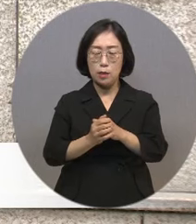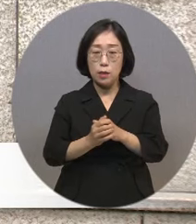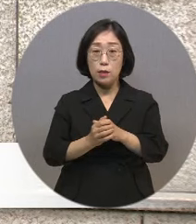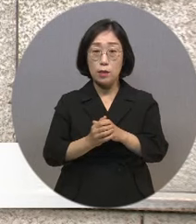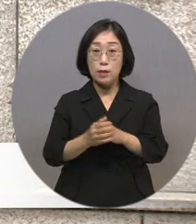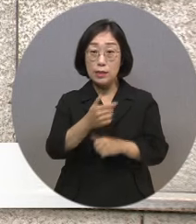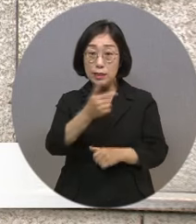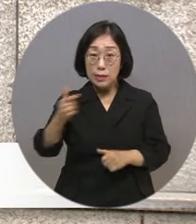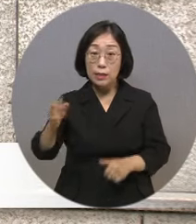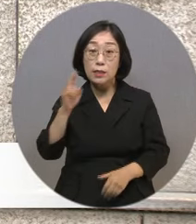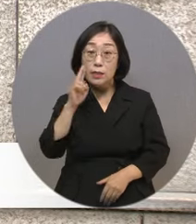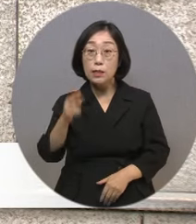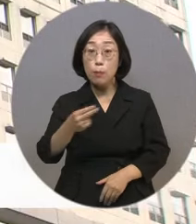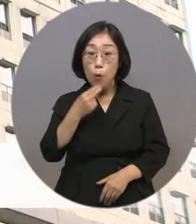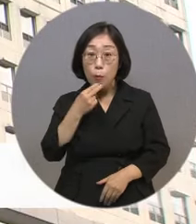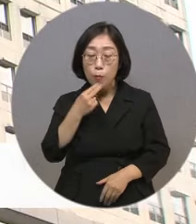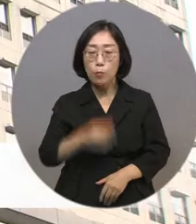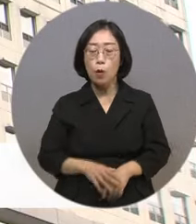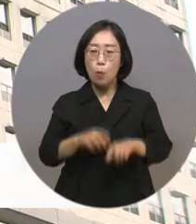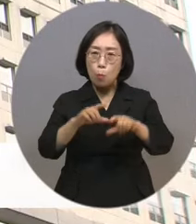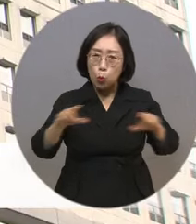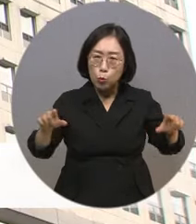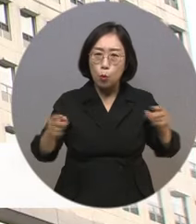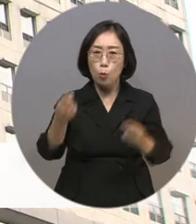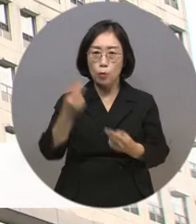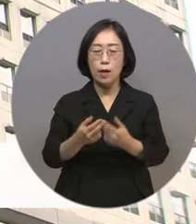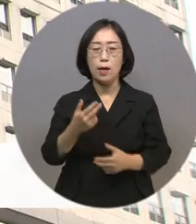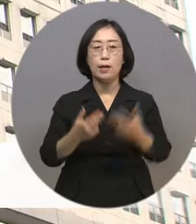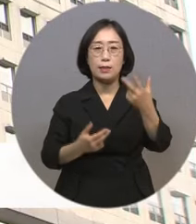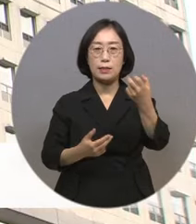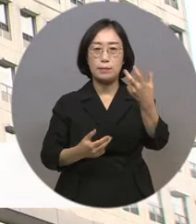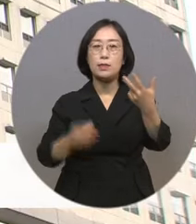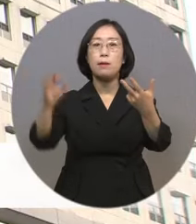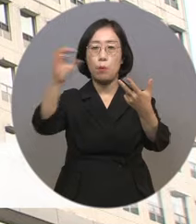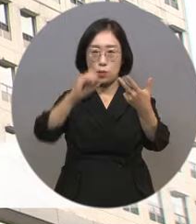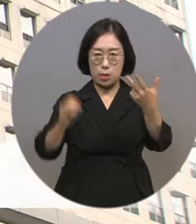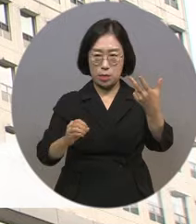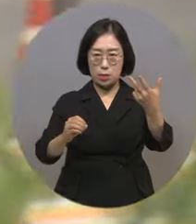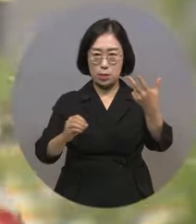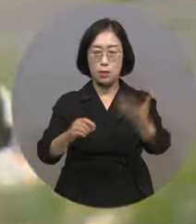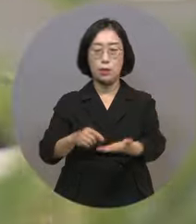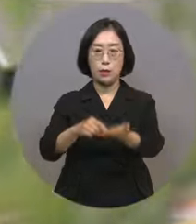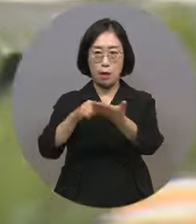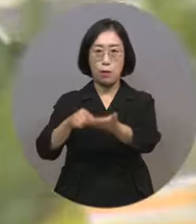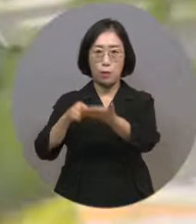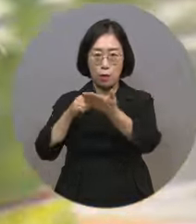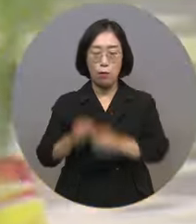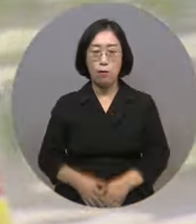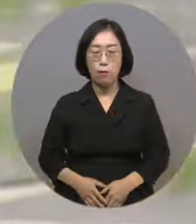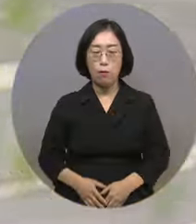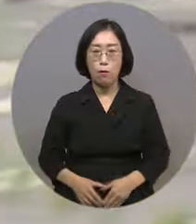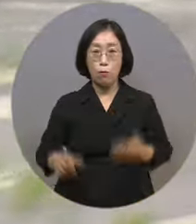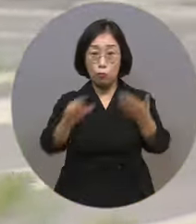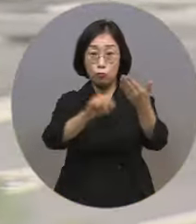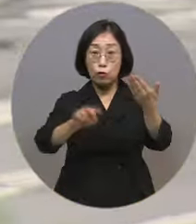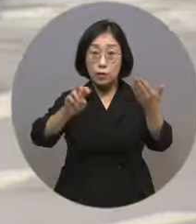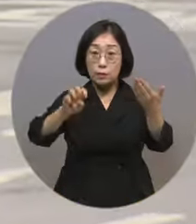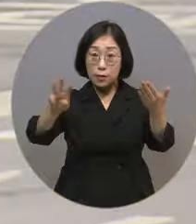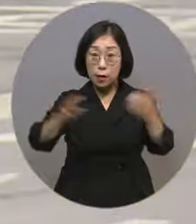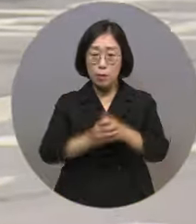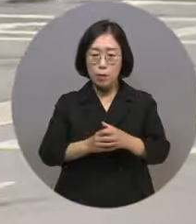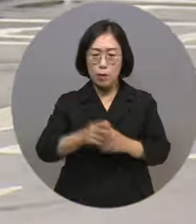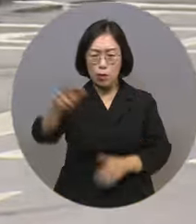6,300 쉬운 두명으로 평상시 대비 77% 수준입니다 23일 기준 전체